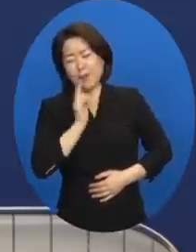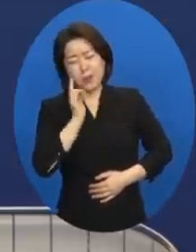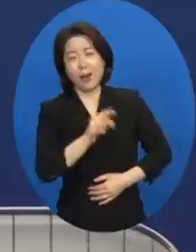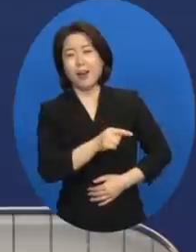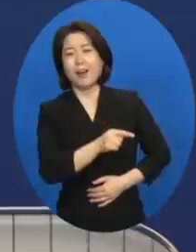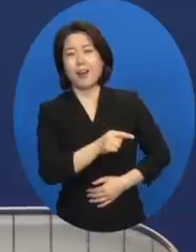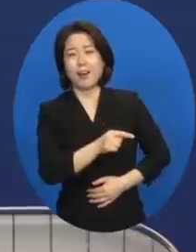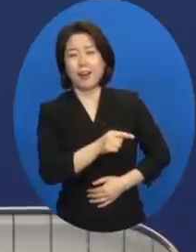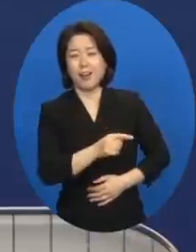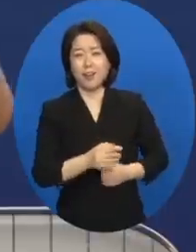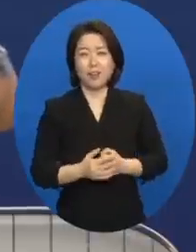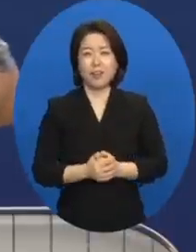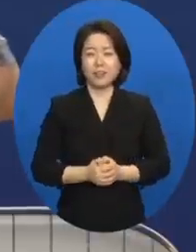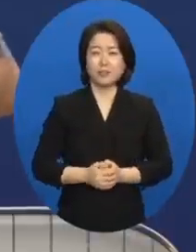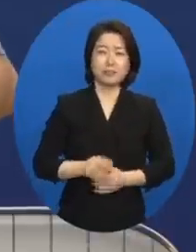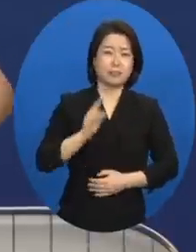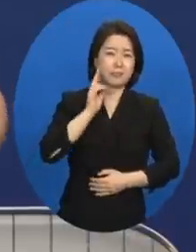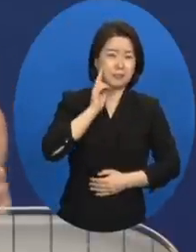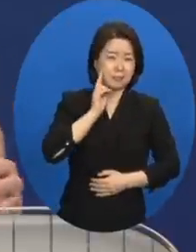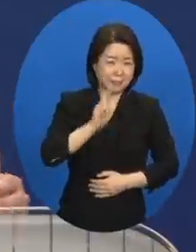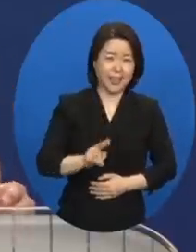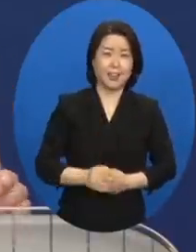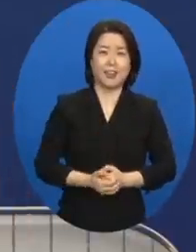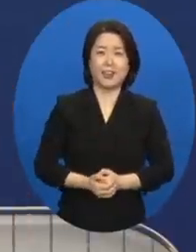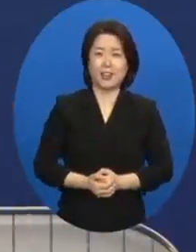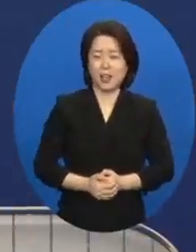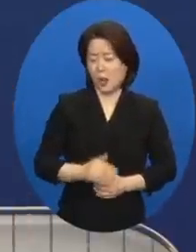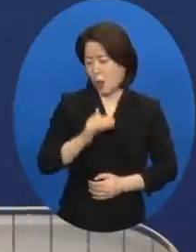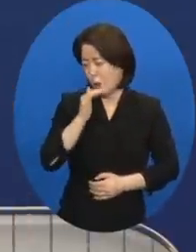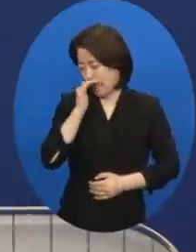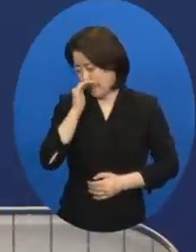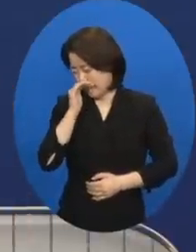나고요. 아주 스멜이